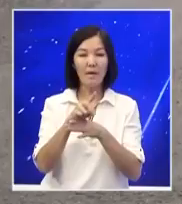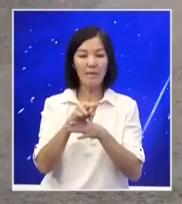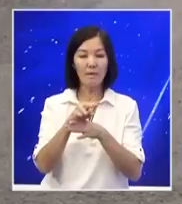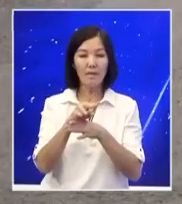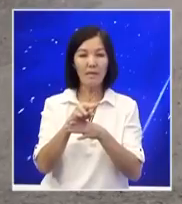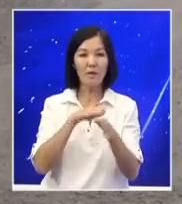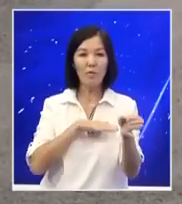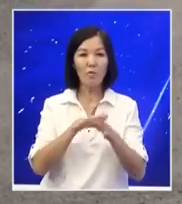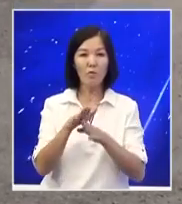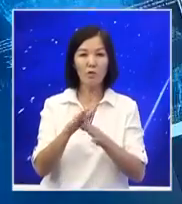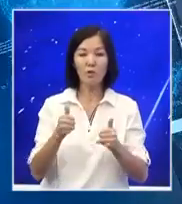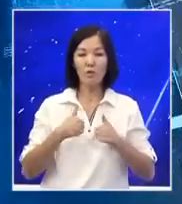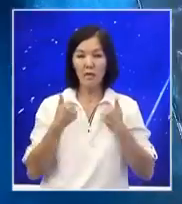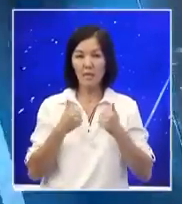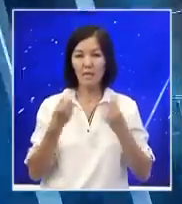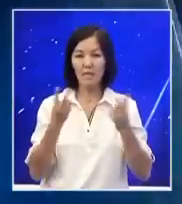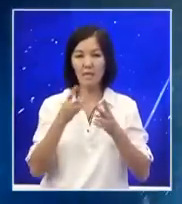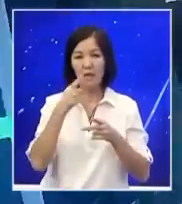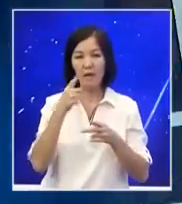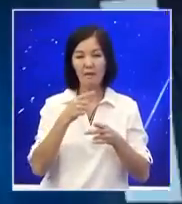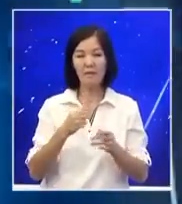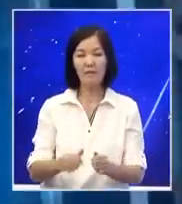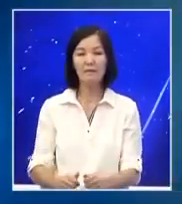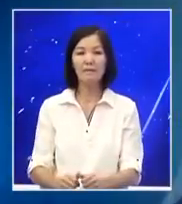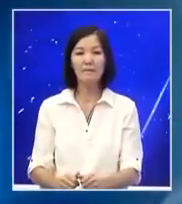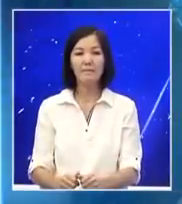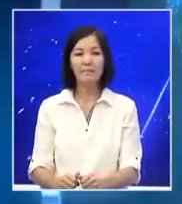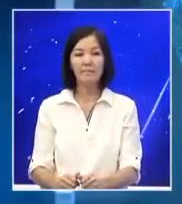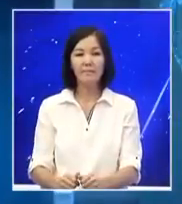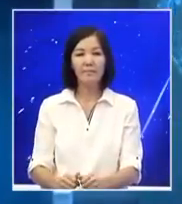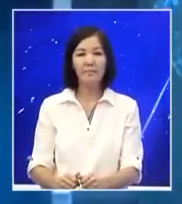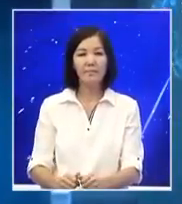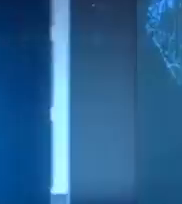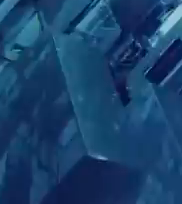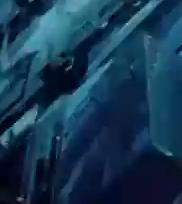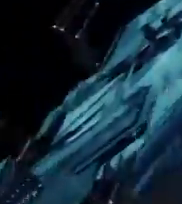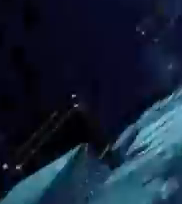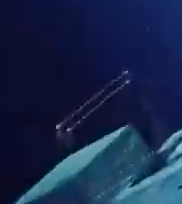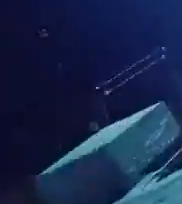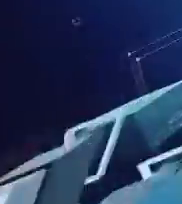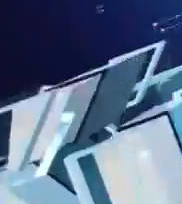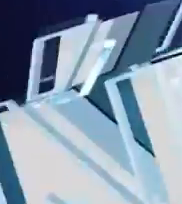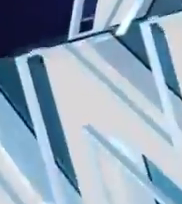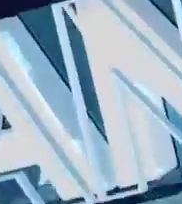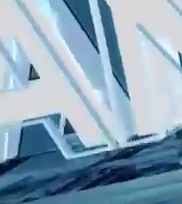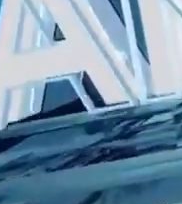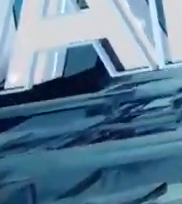еңсеруге қанаттандырды. Меруерт Қыдырбайқызы, Жасұлан Шымкенже, Жетісу телеарнасы.